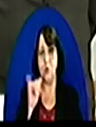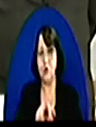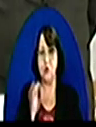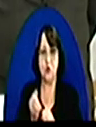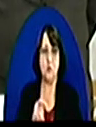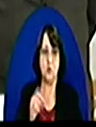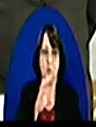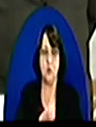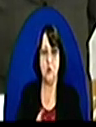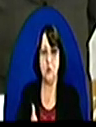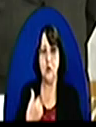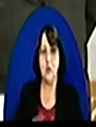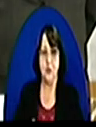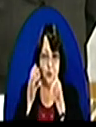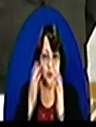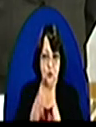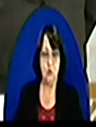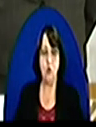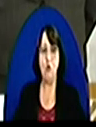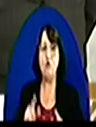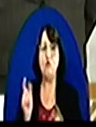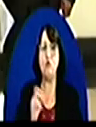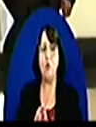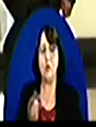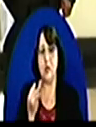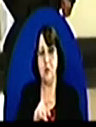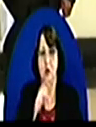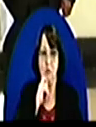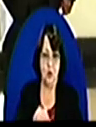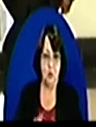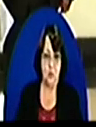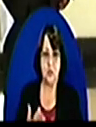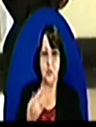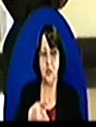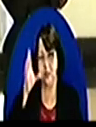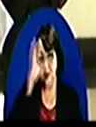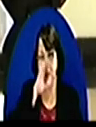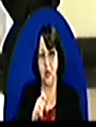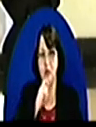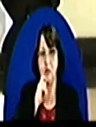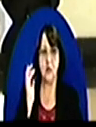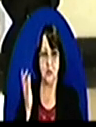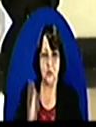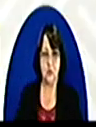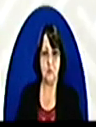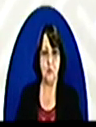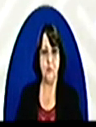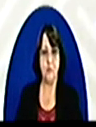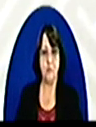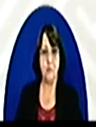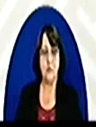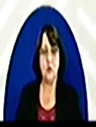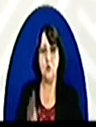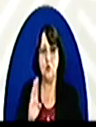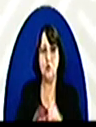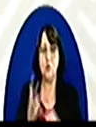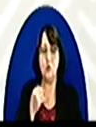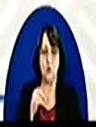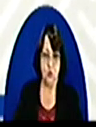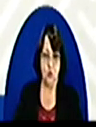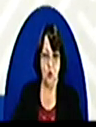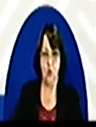комисс өмнө гаргасан шийдвэрээ өөрчлөөгүй гэсэн тайлбарыг шадар сайд инк төвшин өглөө. Сүүлийн үед нэг хөдөө орон